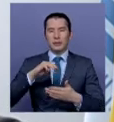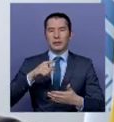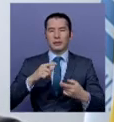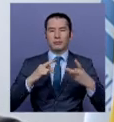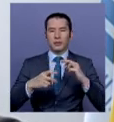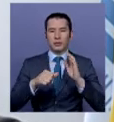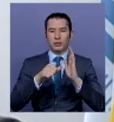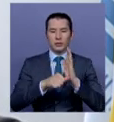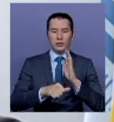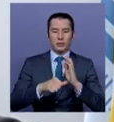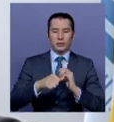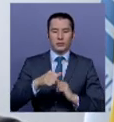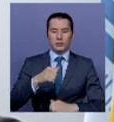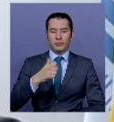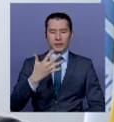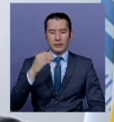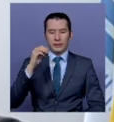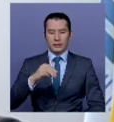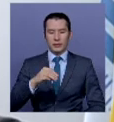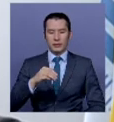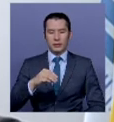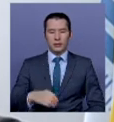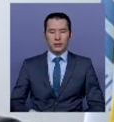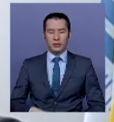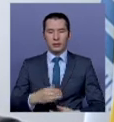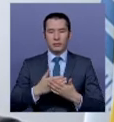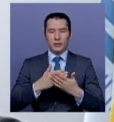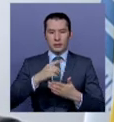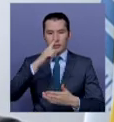яғни 65336 теңгемен